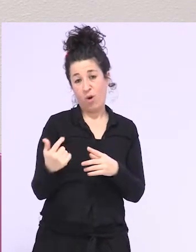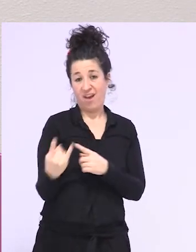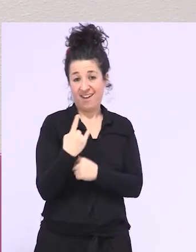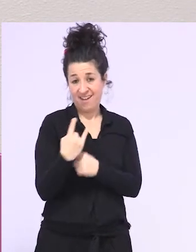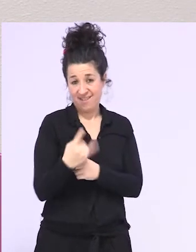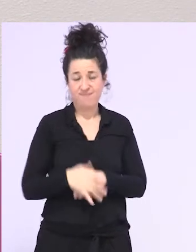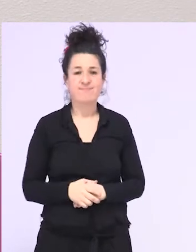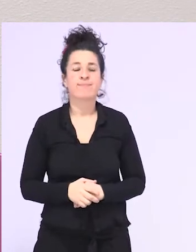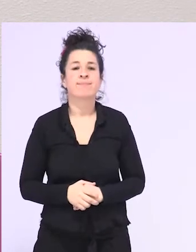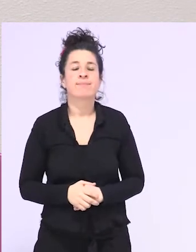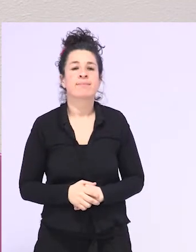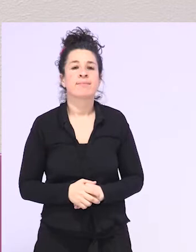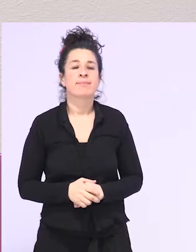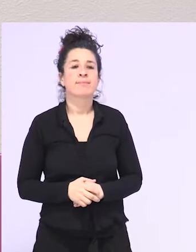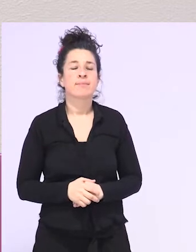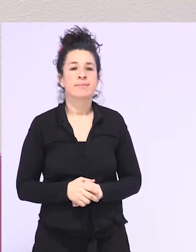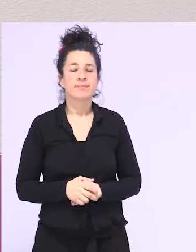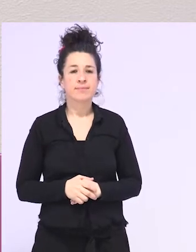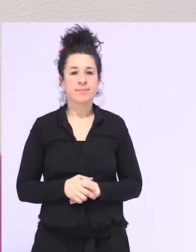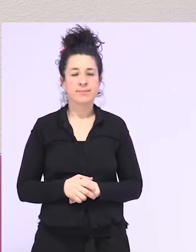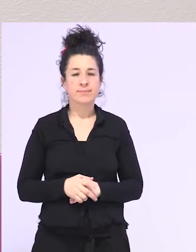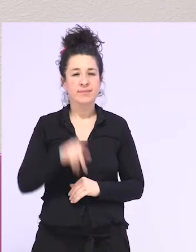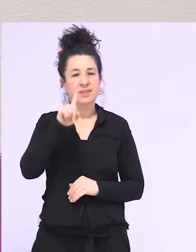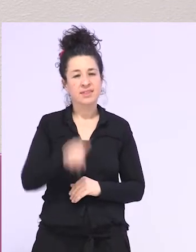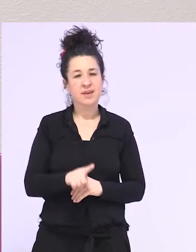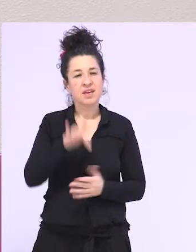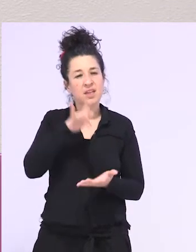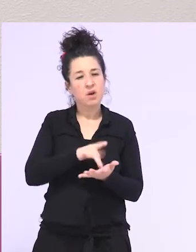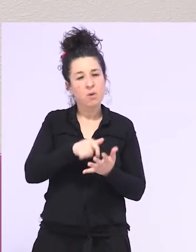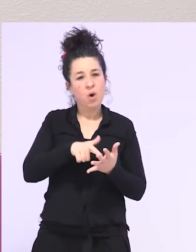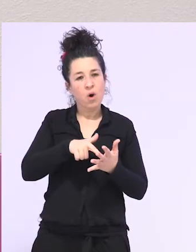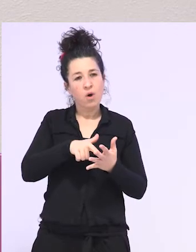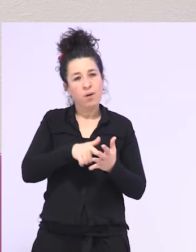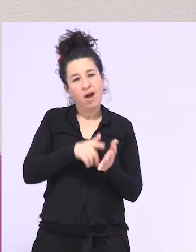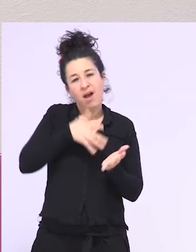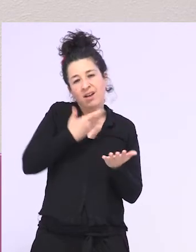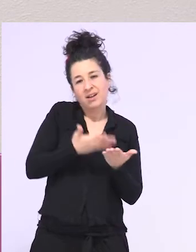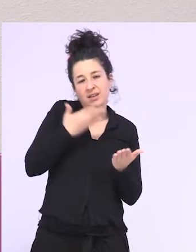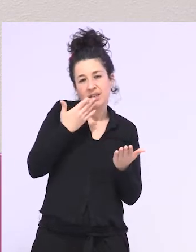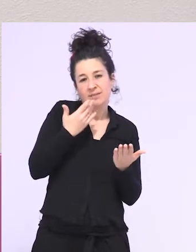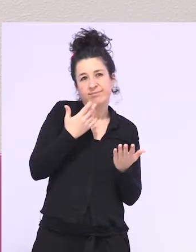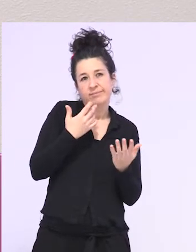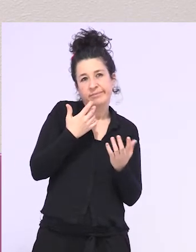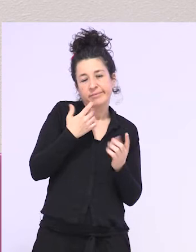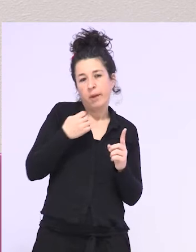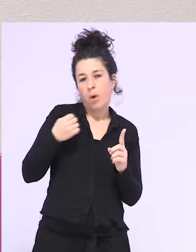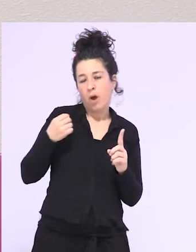Munstroaren narratibare pixkat hortik doa. erasotzailea beti da